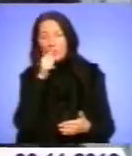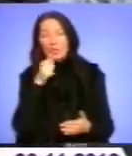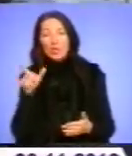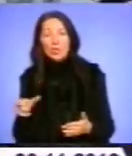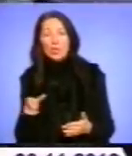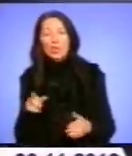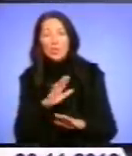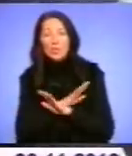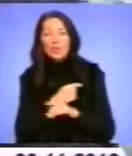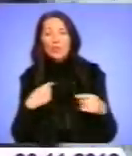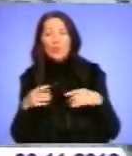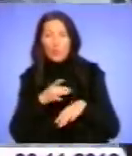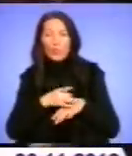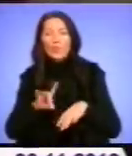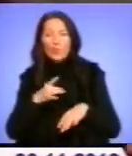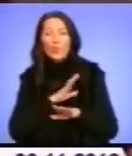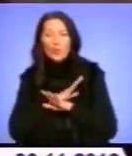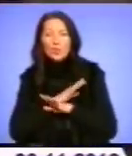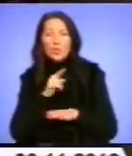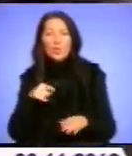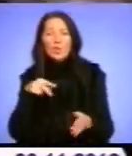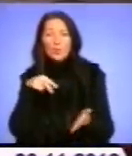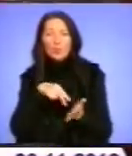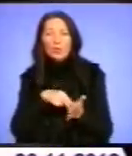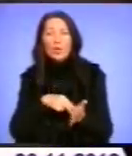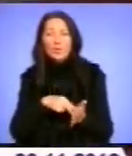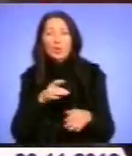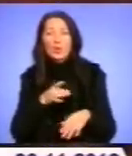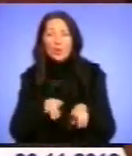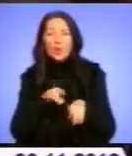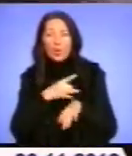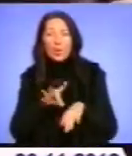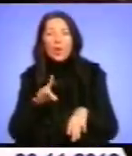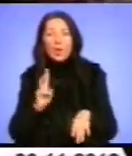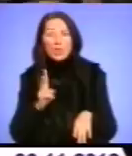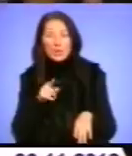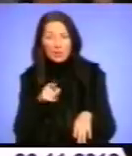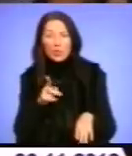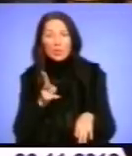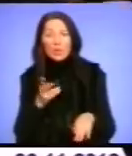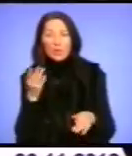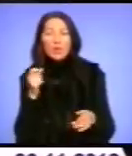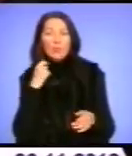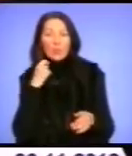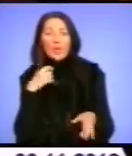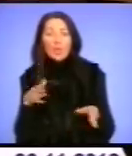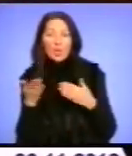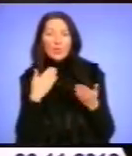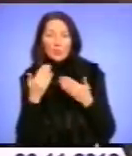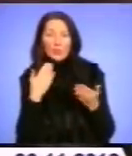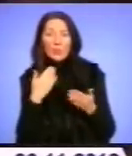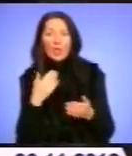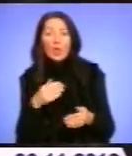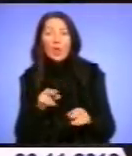кат, той, з яким ще декілька хвилин тому вони чаркувалися і по-приятельськи вели розмови. Педагог та спортсмен у минулому чоловік